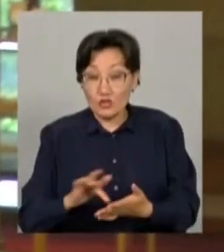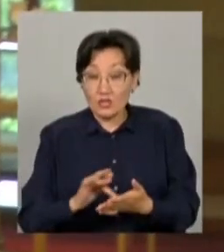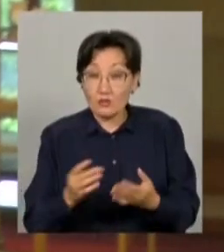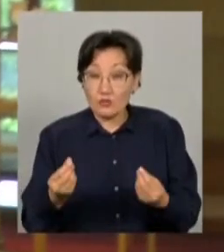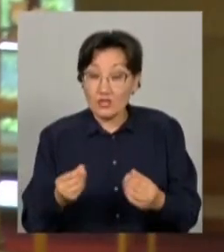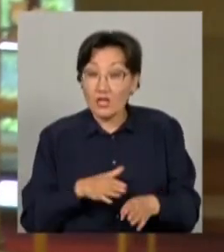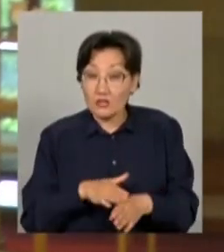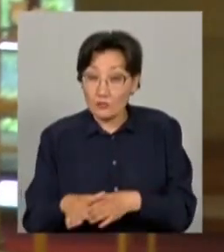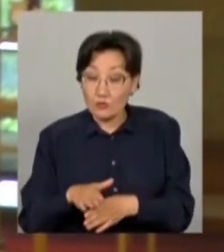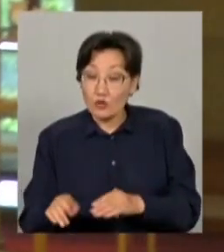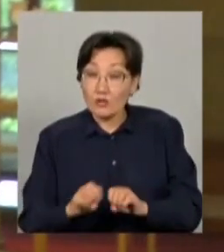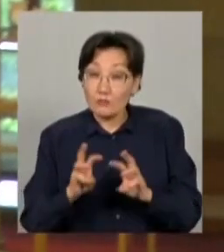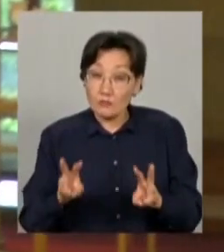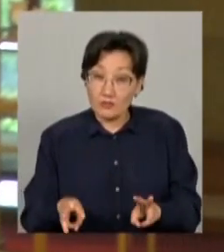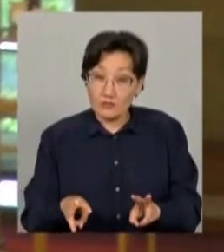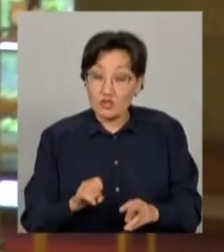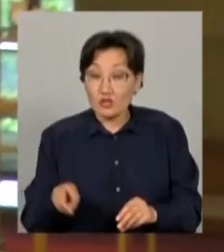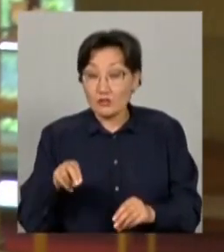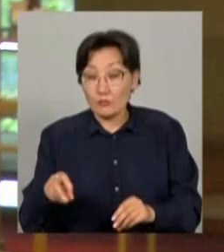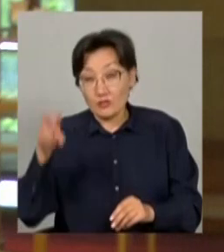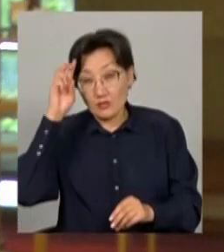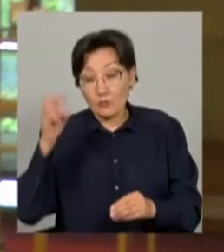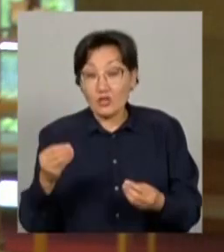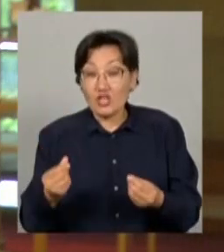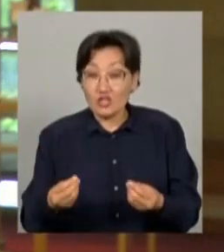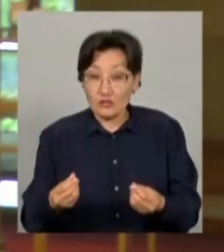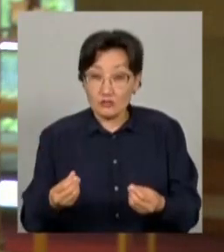бюджеттің атқарауын қамтамасыз ету, және мемлекет қаржысын,